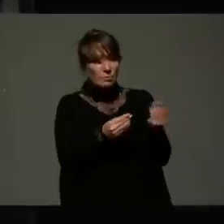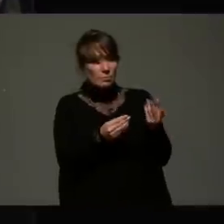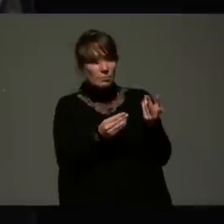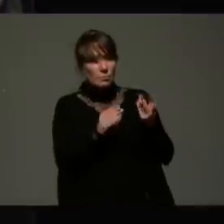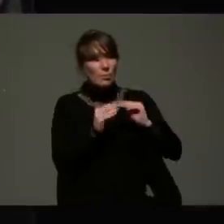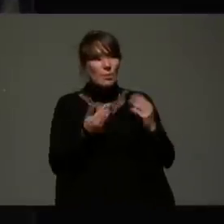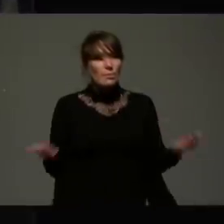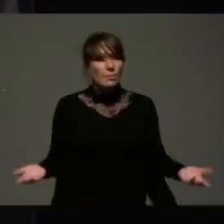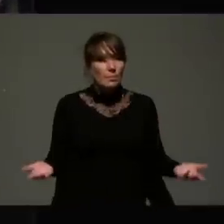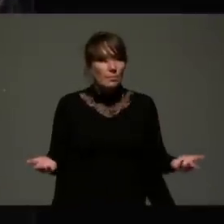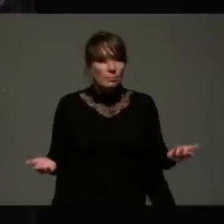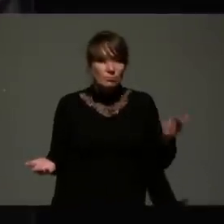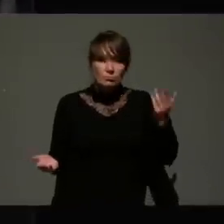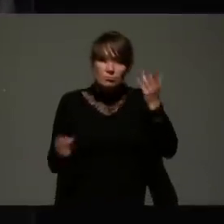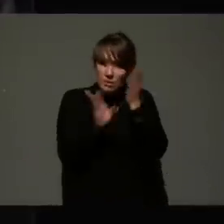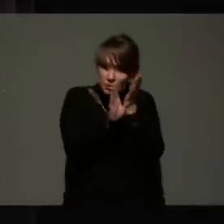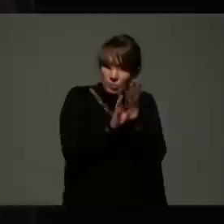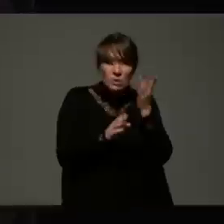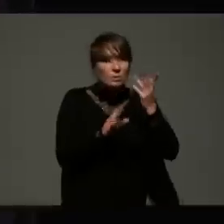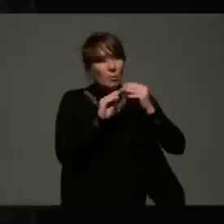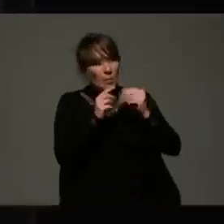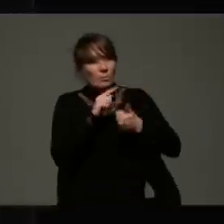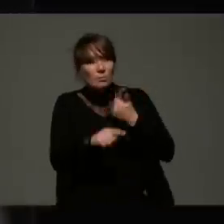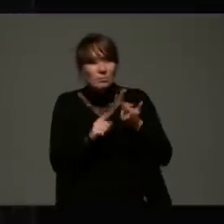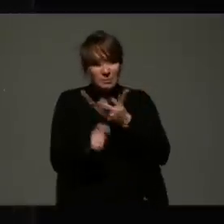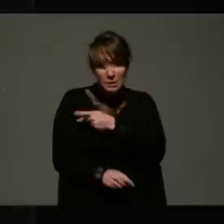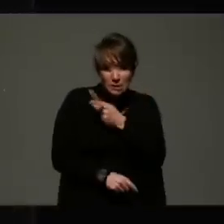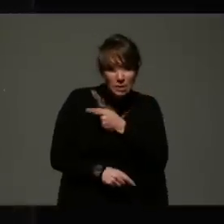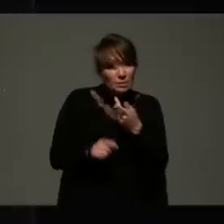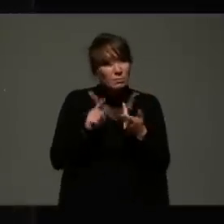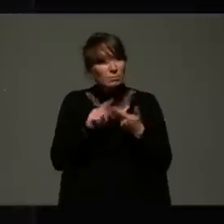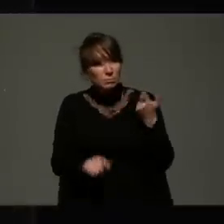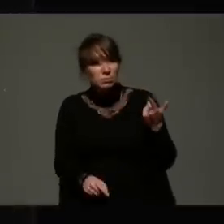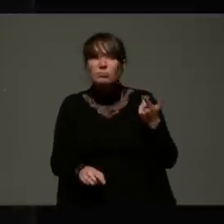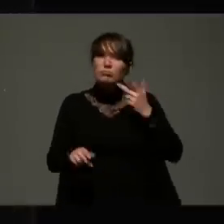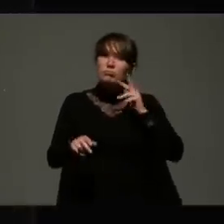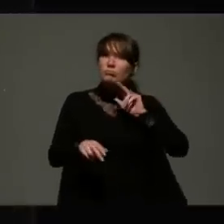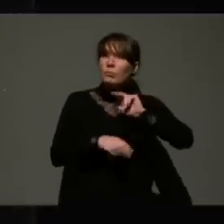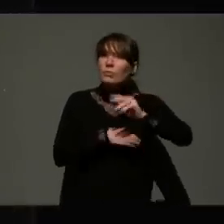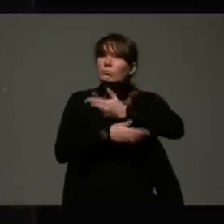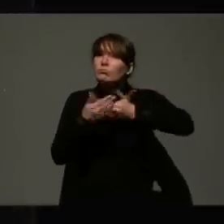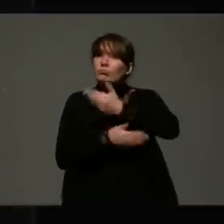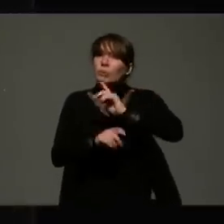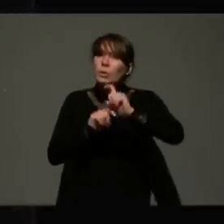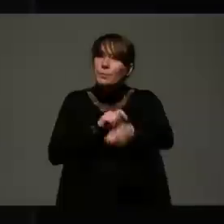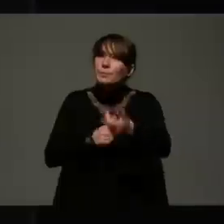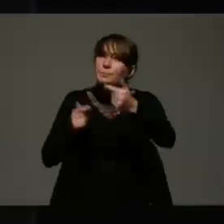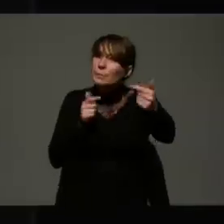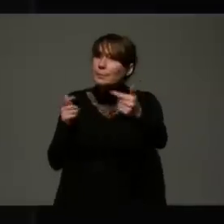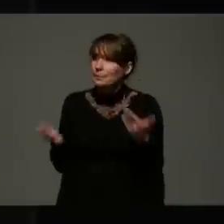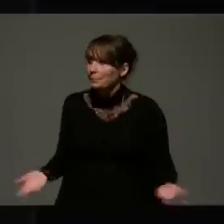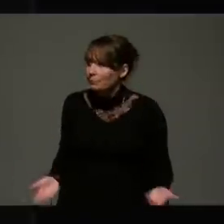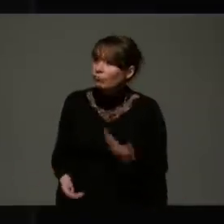problèmes, tant d'un point de vue psychologique que d'un point de vue médical, mais on en reparlera certainement lors de la discussion. Et j'avais